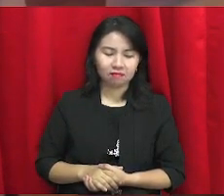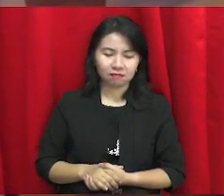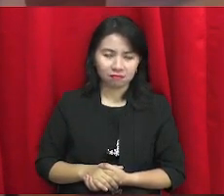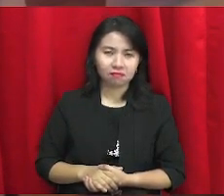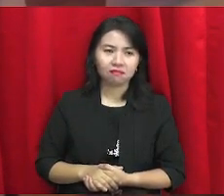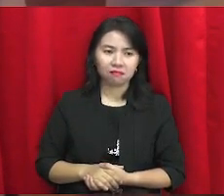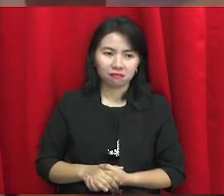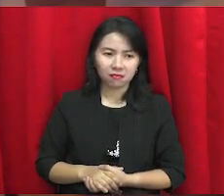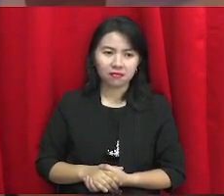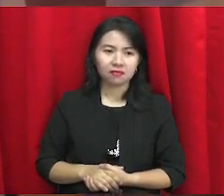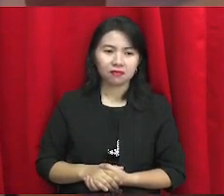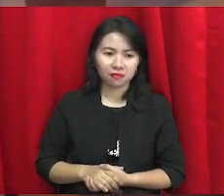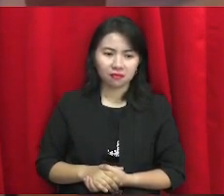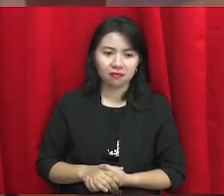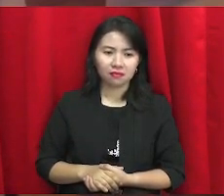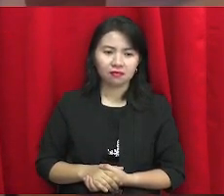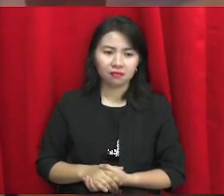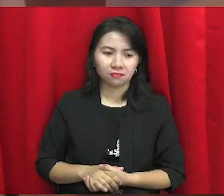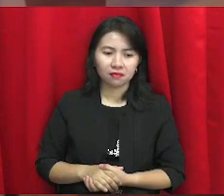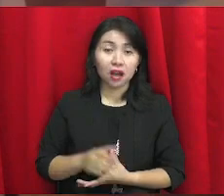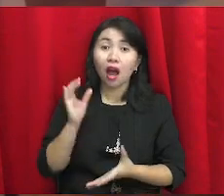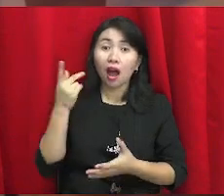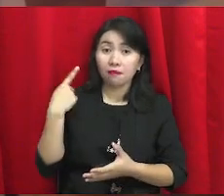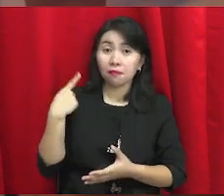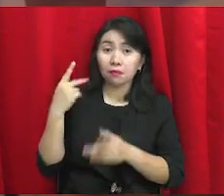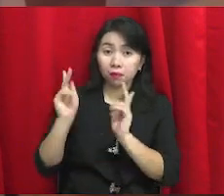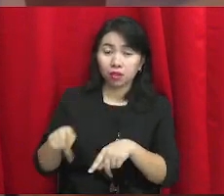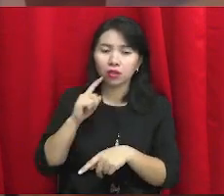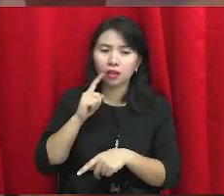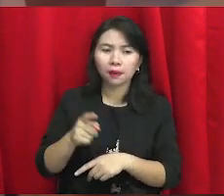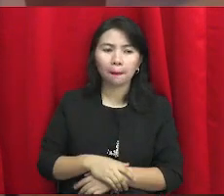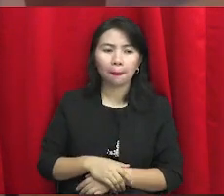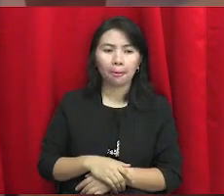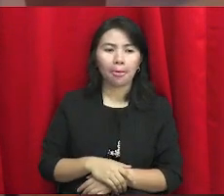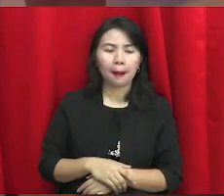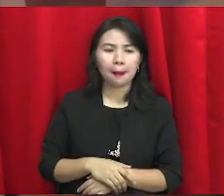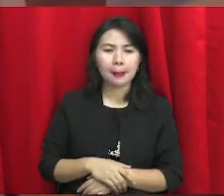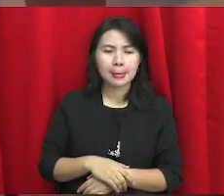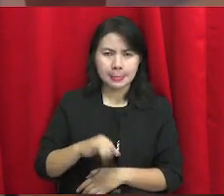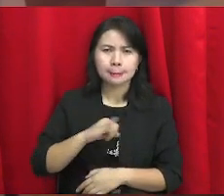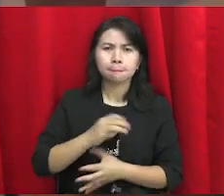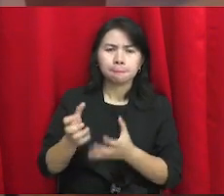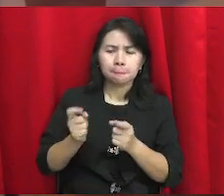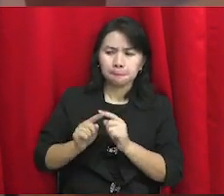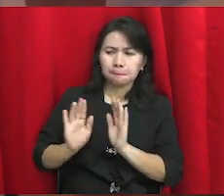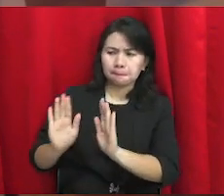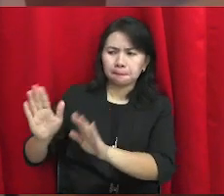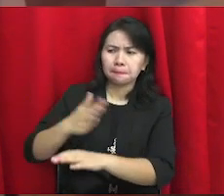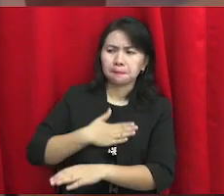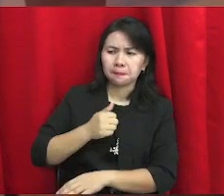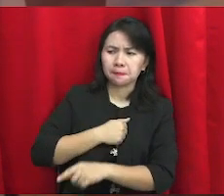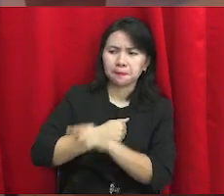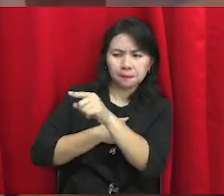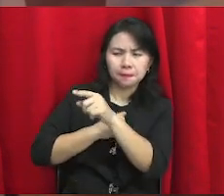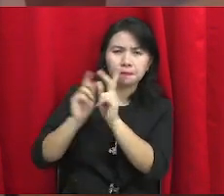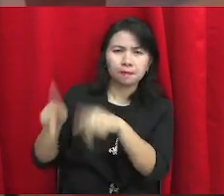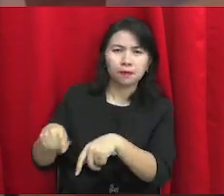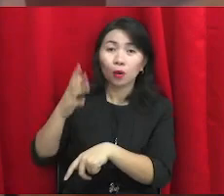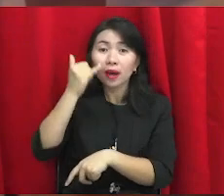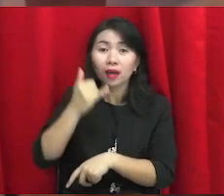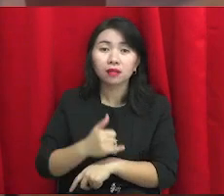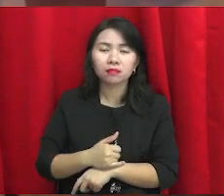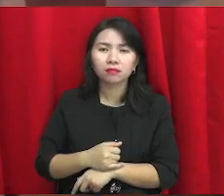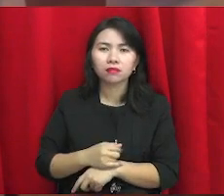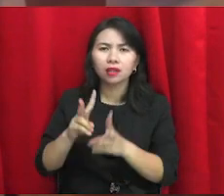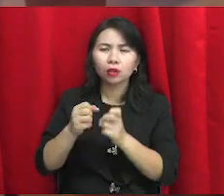Meron kayo nagsabi na ganun na talagang ikikiit ko yung sarili ko kasi kahit na